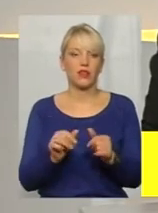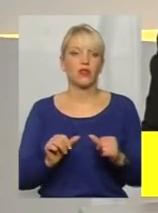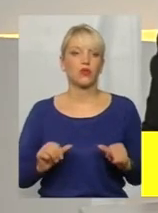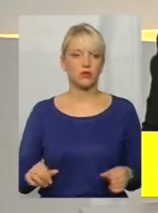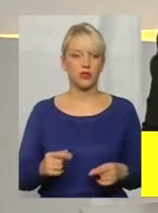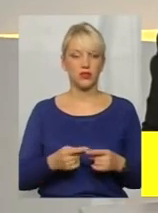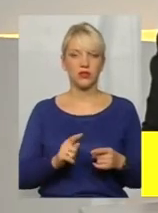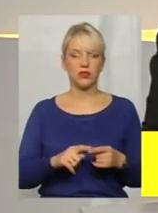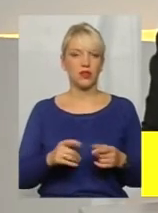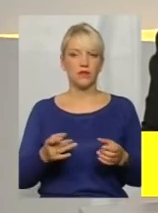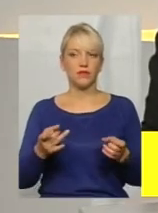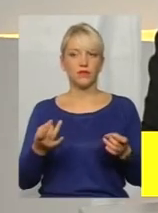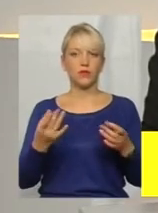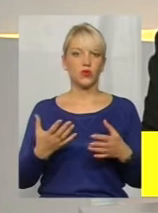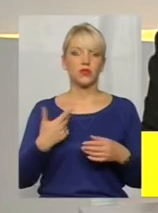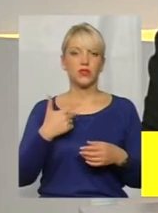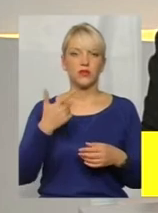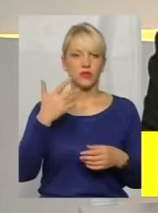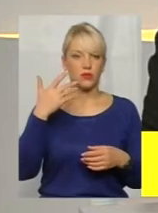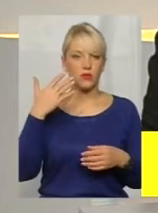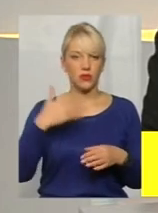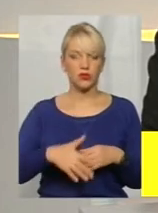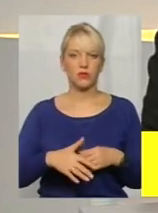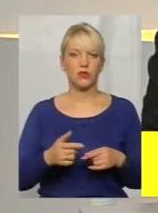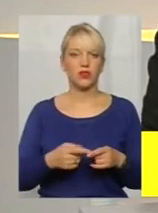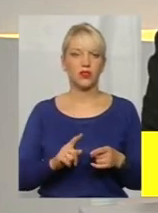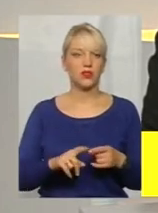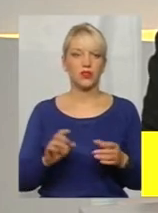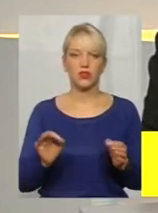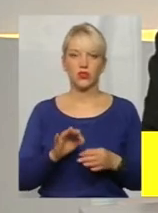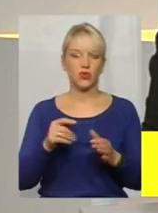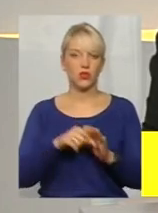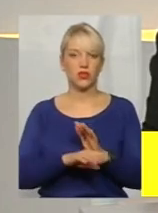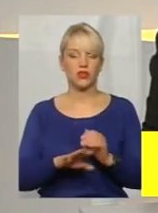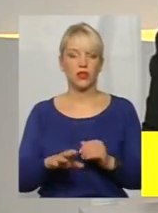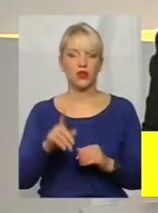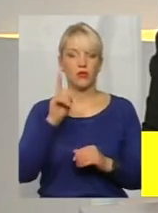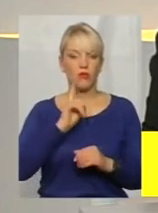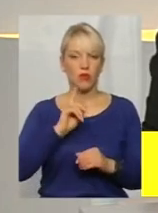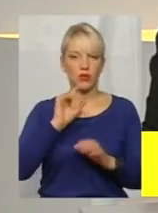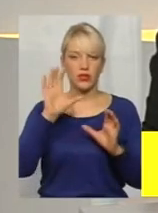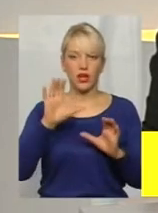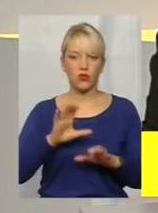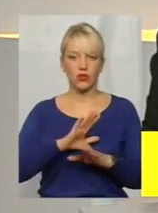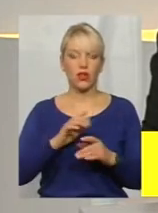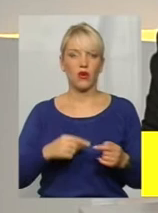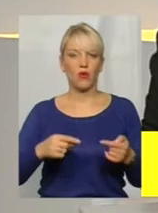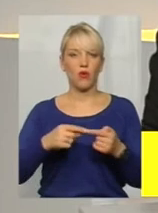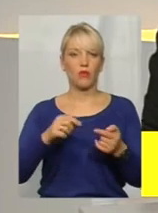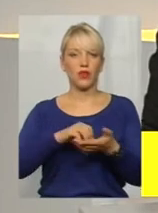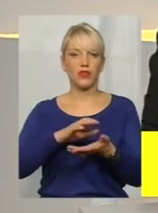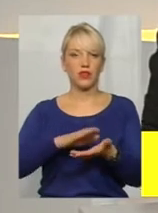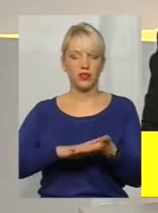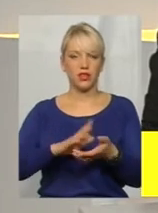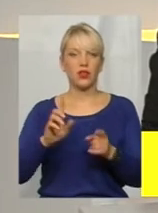все просто, ну, понімаєте, нічого, це вголовно нічого не означає. Показу законодавство, не